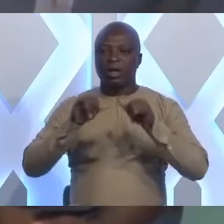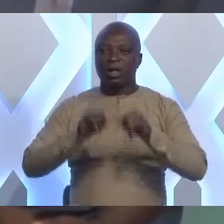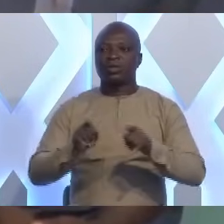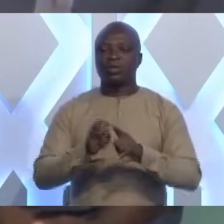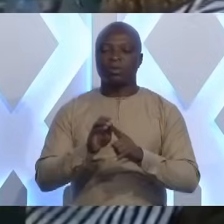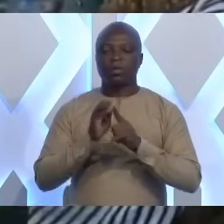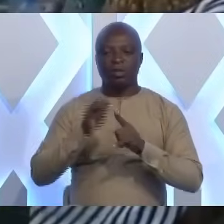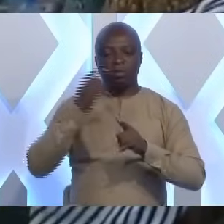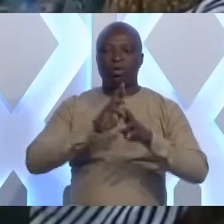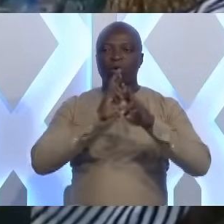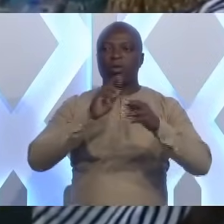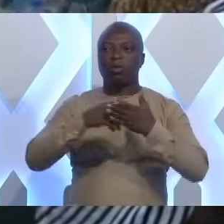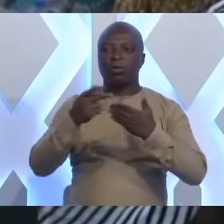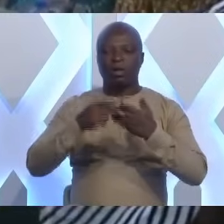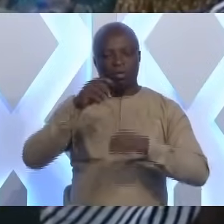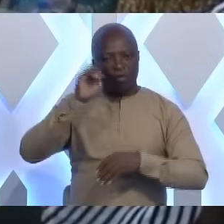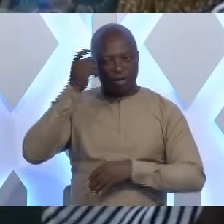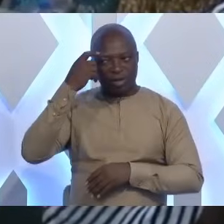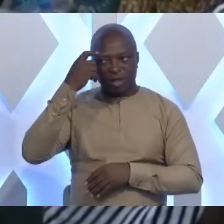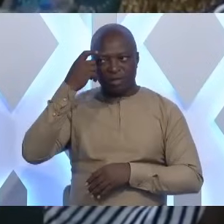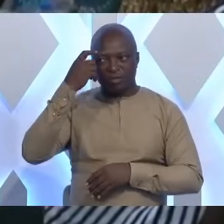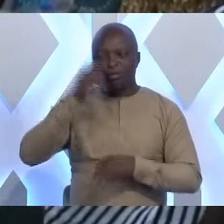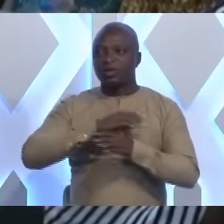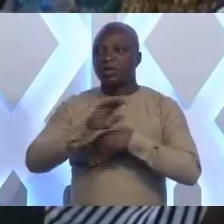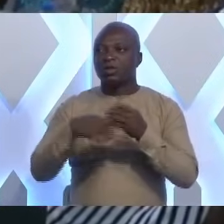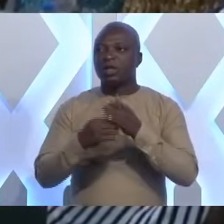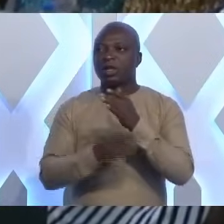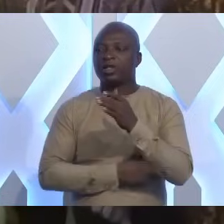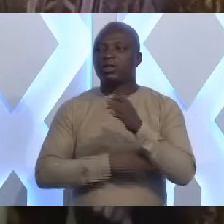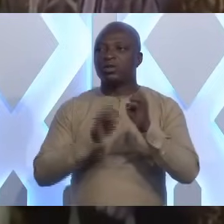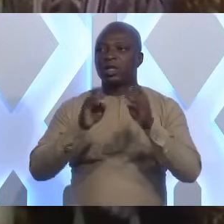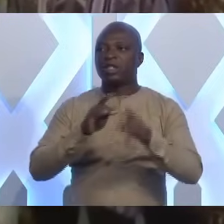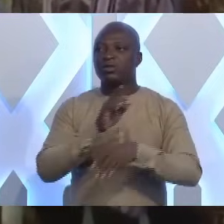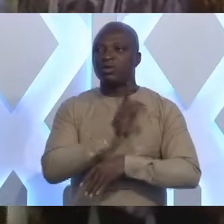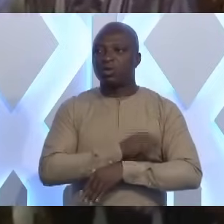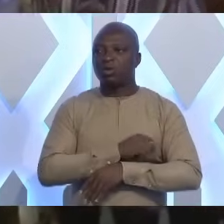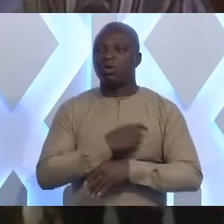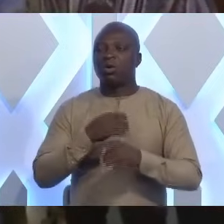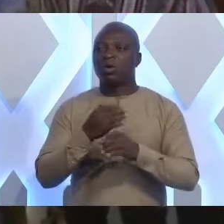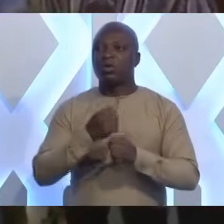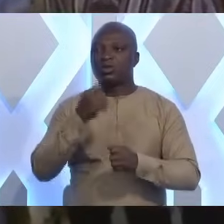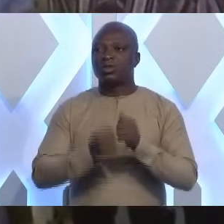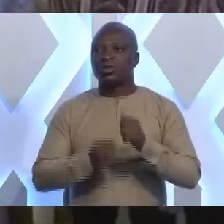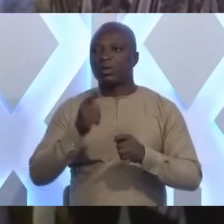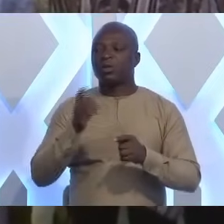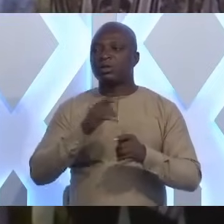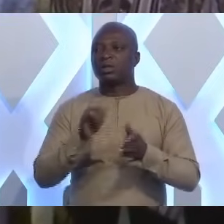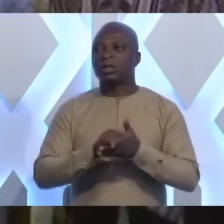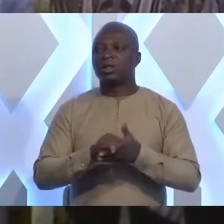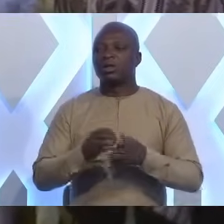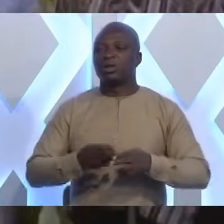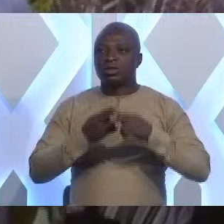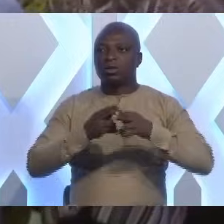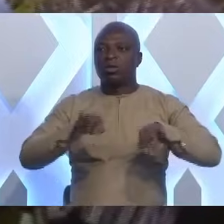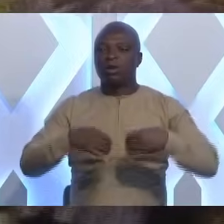priorité pour répondre à la feuille de route gouvernementale. Toutes les régions éducatives du Togo ont reçu chacune sa dotation pour